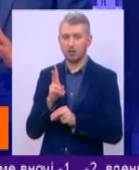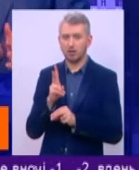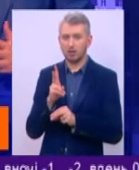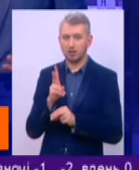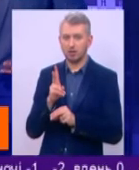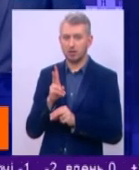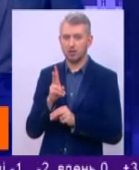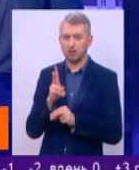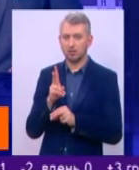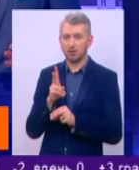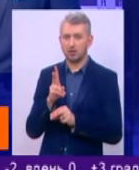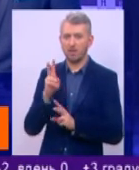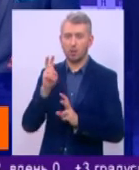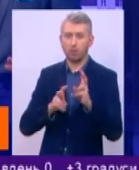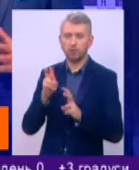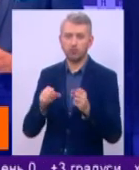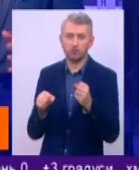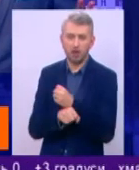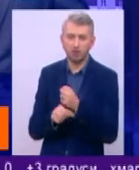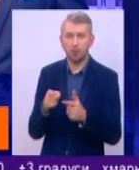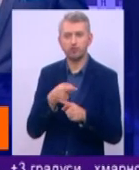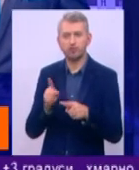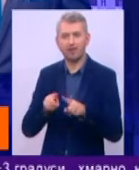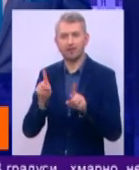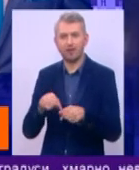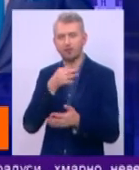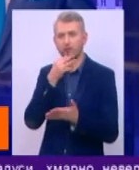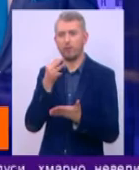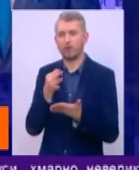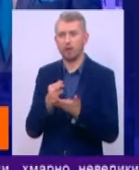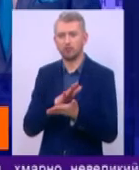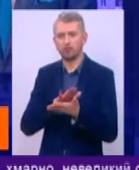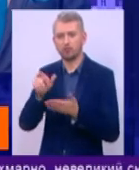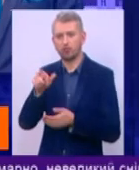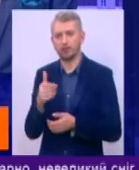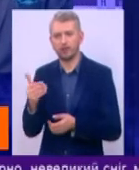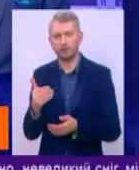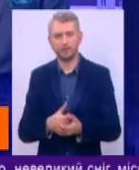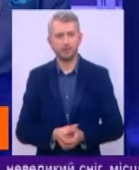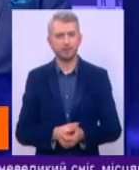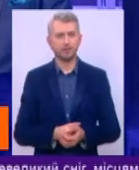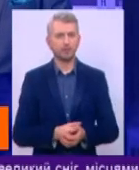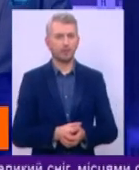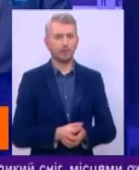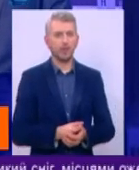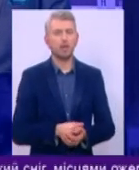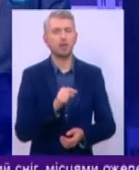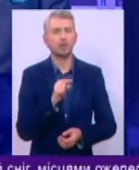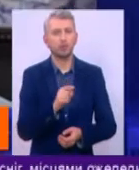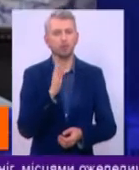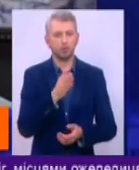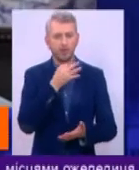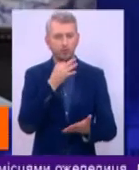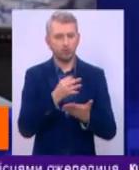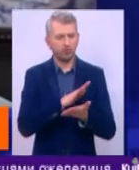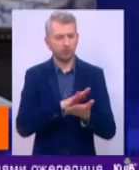травмою на підприємстві, на роботі? Чи це теж відповідальність суто людини? Ну, тут буде відповідальність